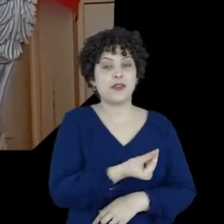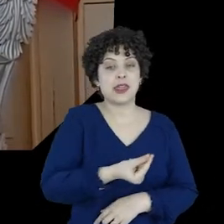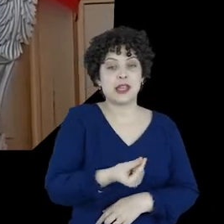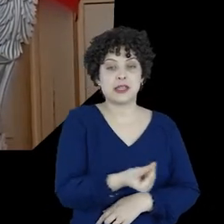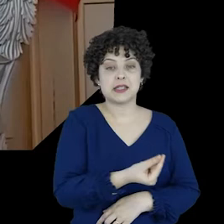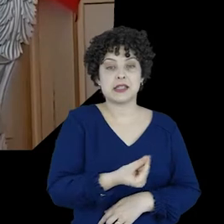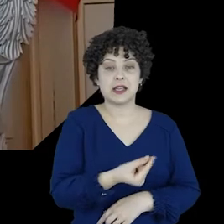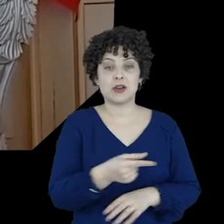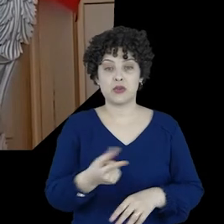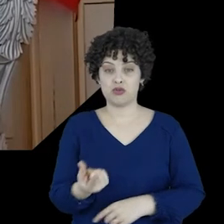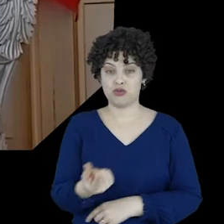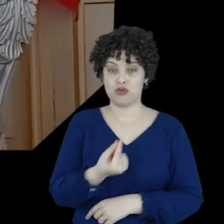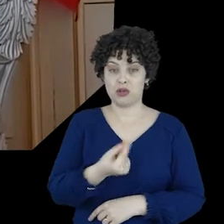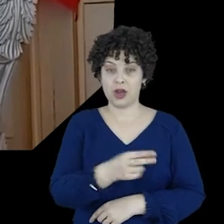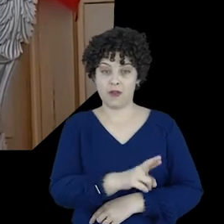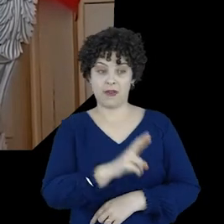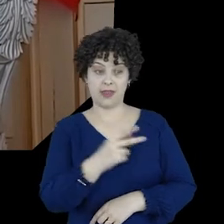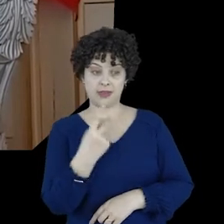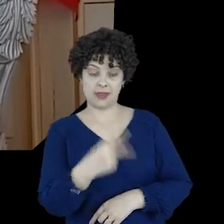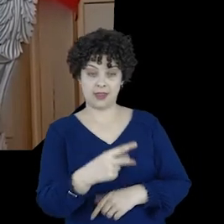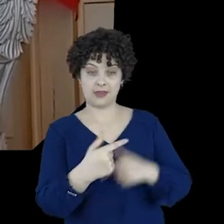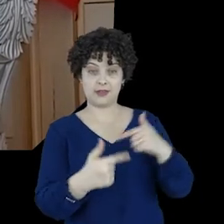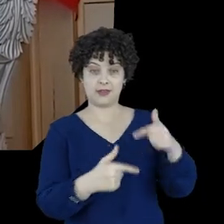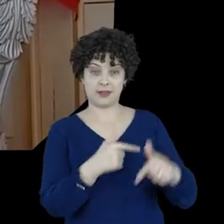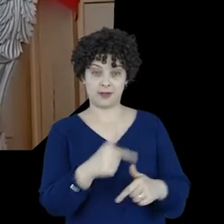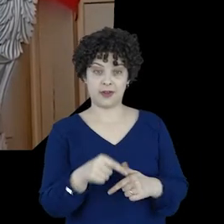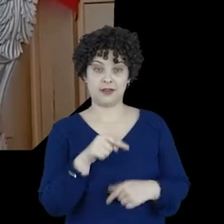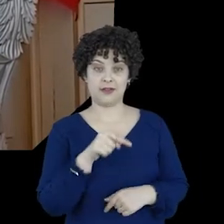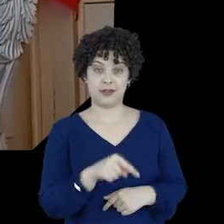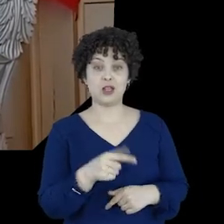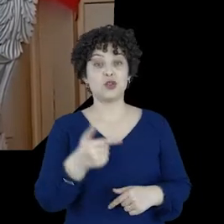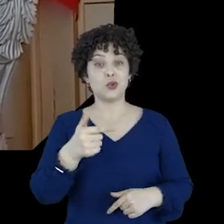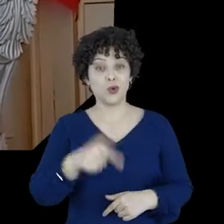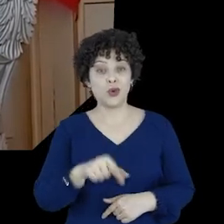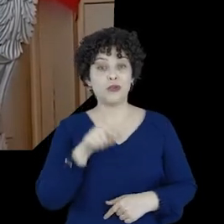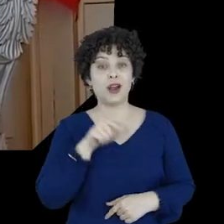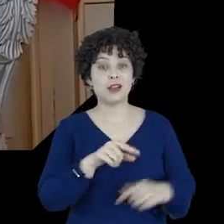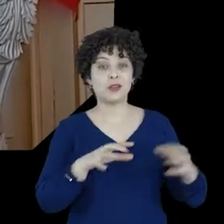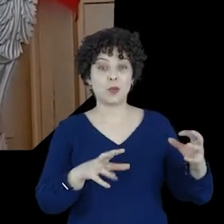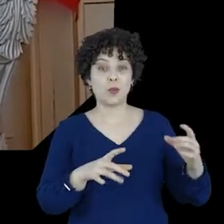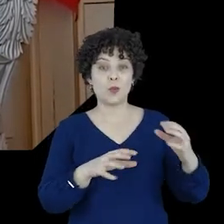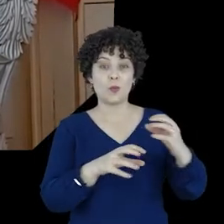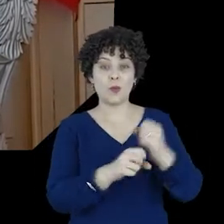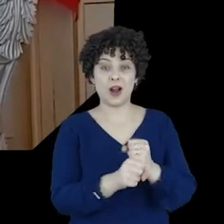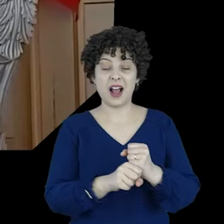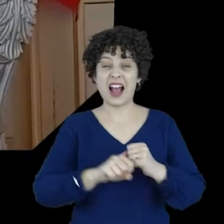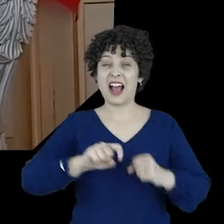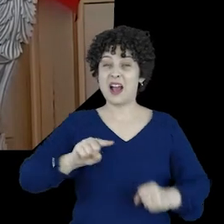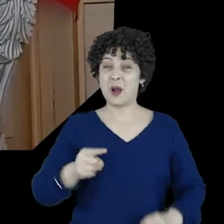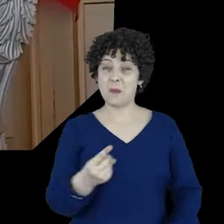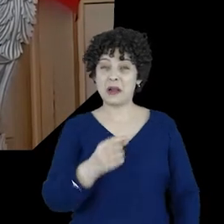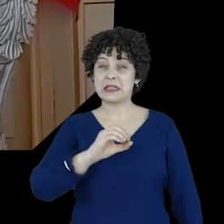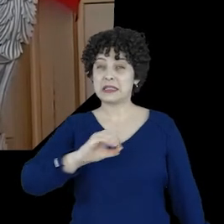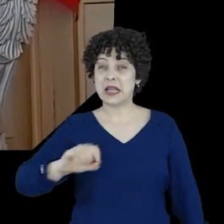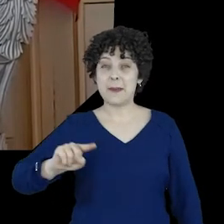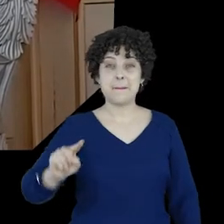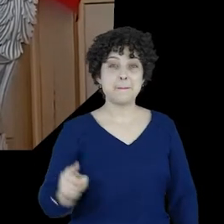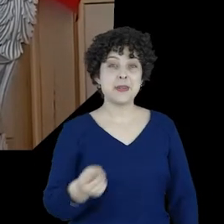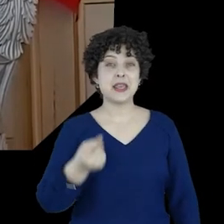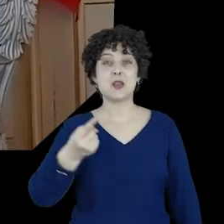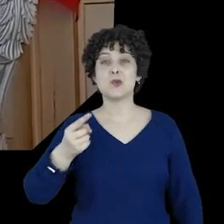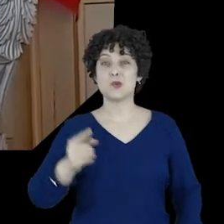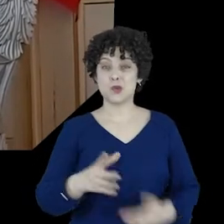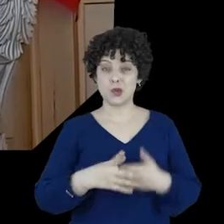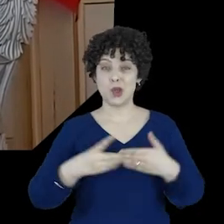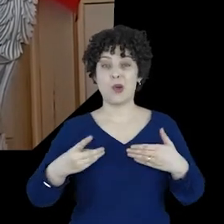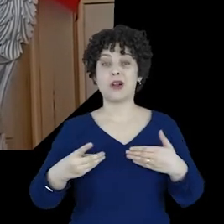financiers pour faire en sorte que l'argent qui est généré par cette activité, et encore une fois, ça peut aller jusqu'à plusieurs dizaines, plusieurs